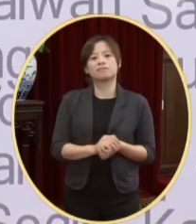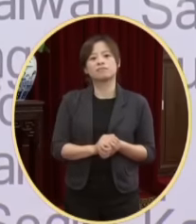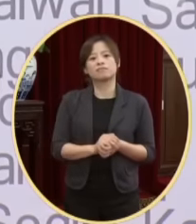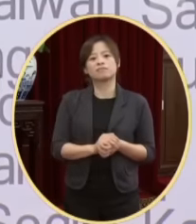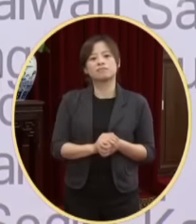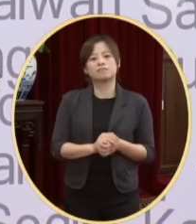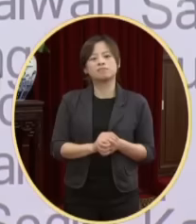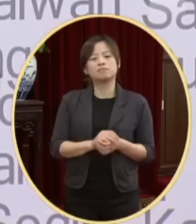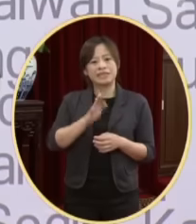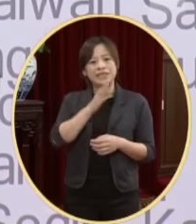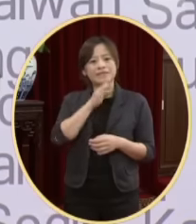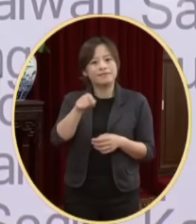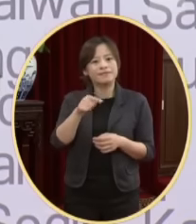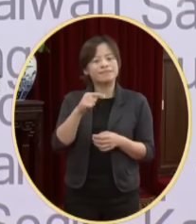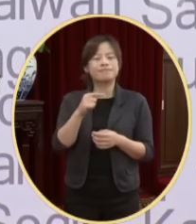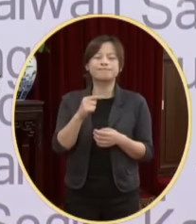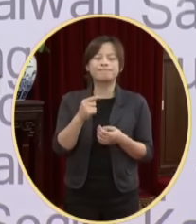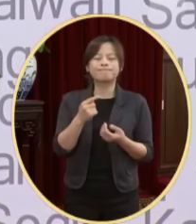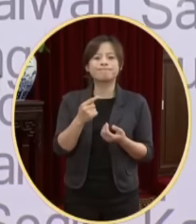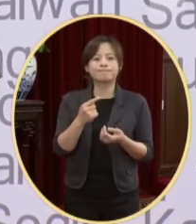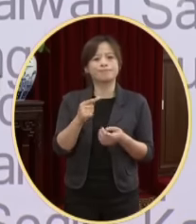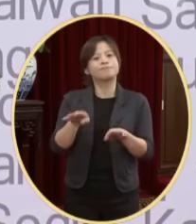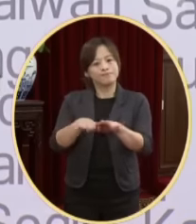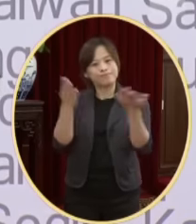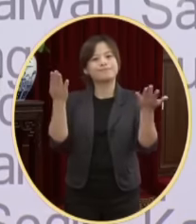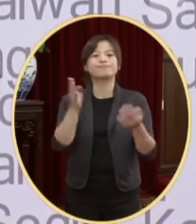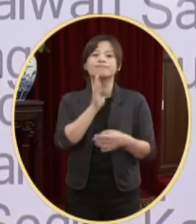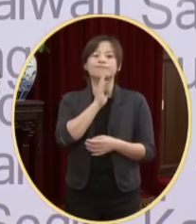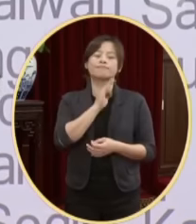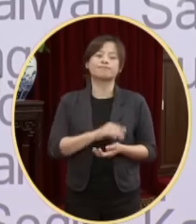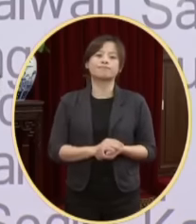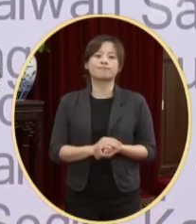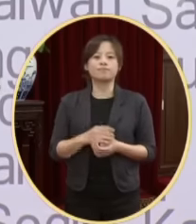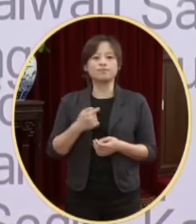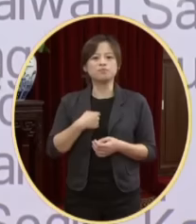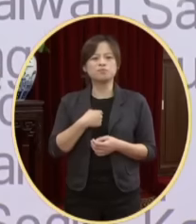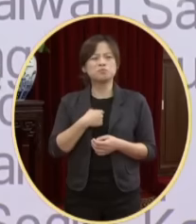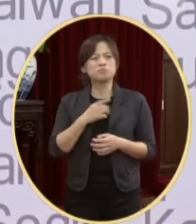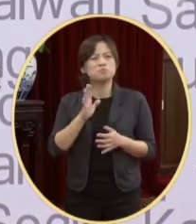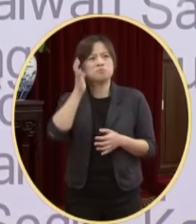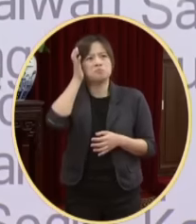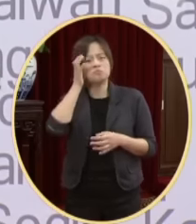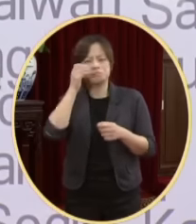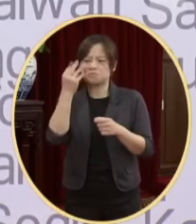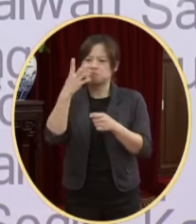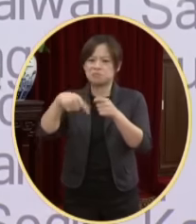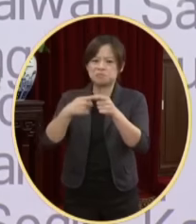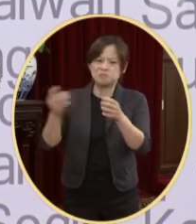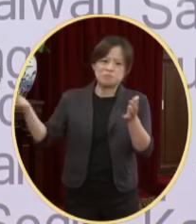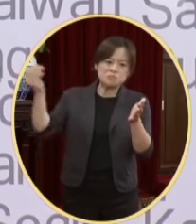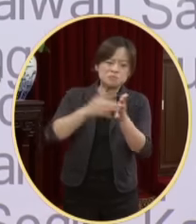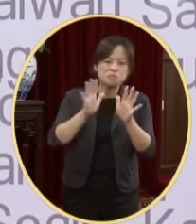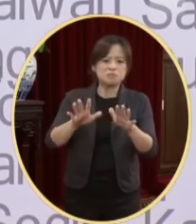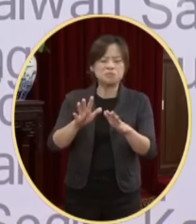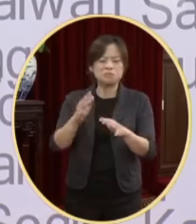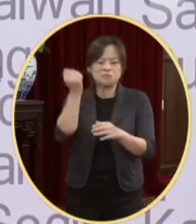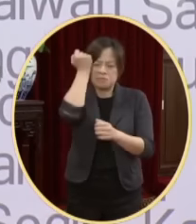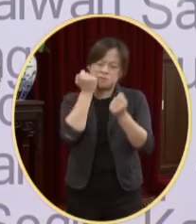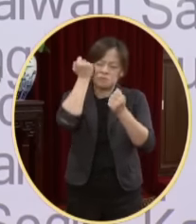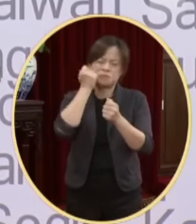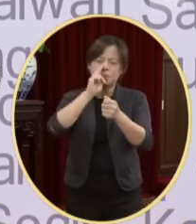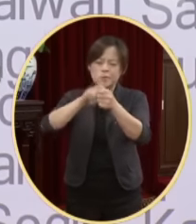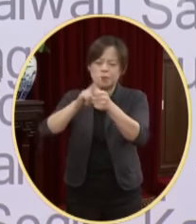是是一个开始。我不期望400年来原住民族承受的